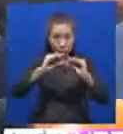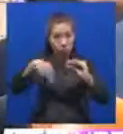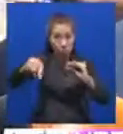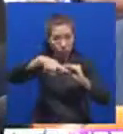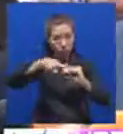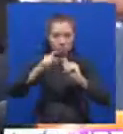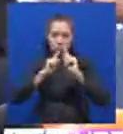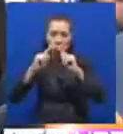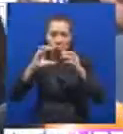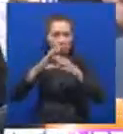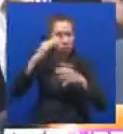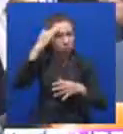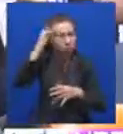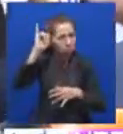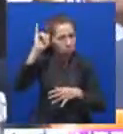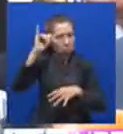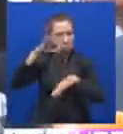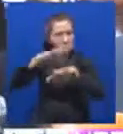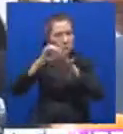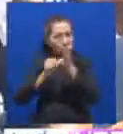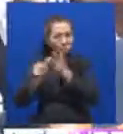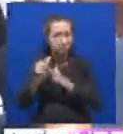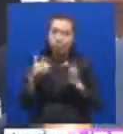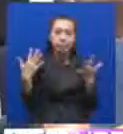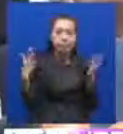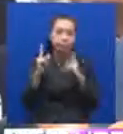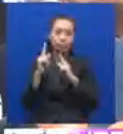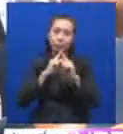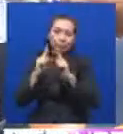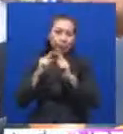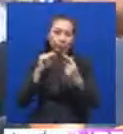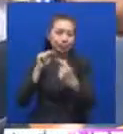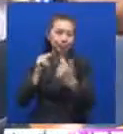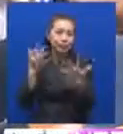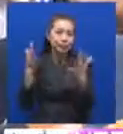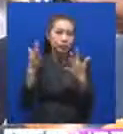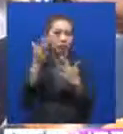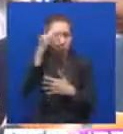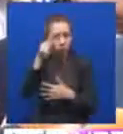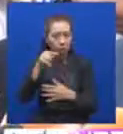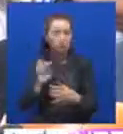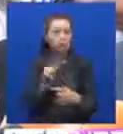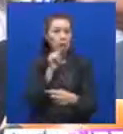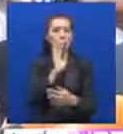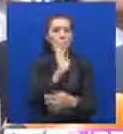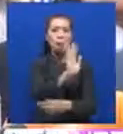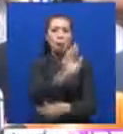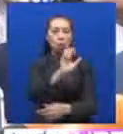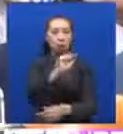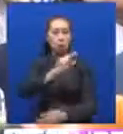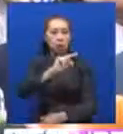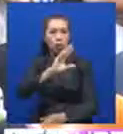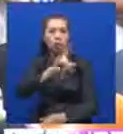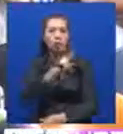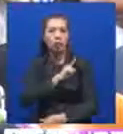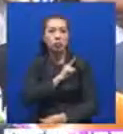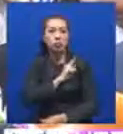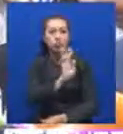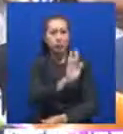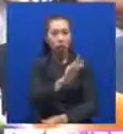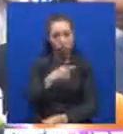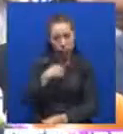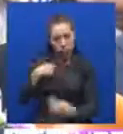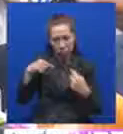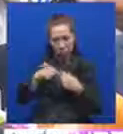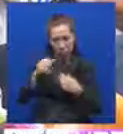กรณีการถอดถอนนางสาวยิ่งลักษณ์ชินวัตรเข้ามาหารือโดยเรื่องดังกล่าวเป็นเรื่องของสภานิติบัญญัติแห่งชาติหรือว่าสนชไม่